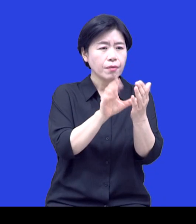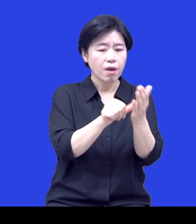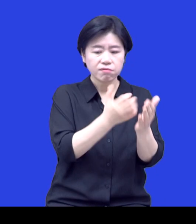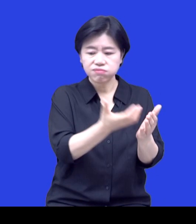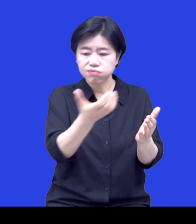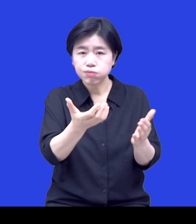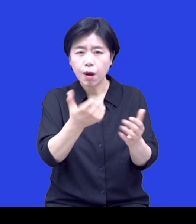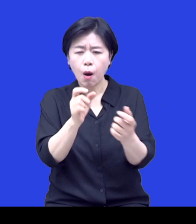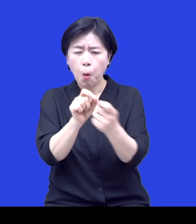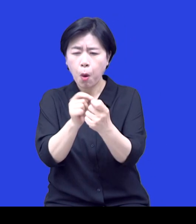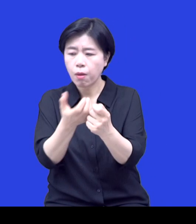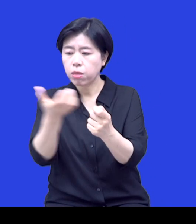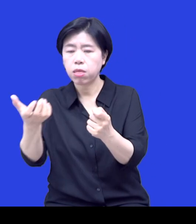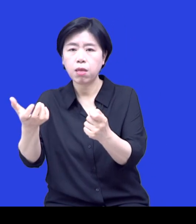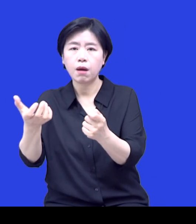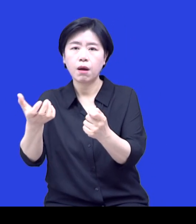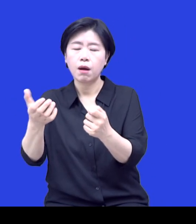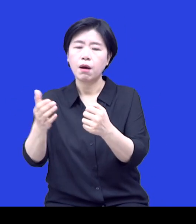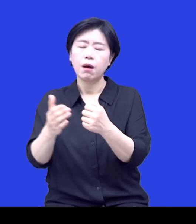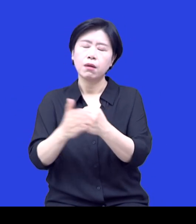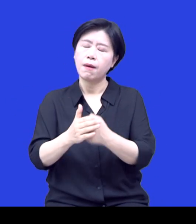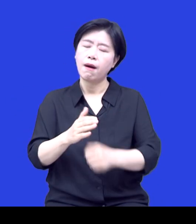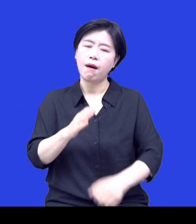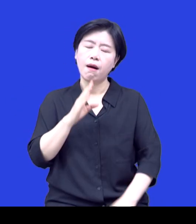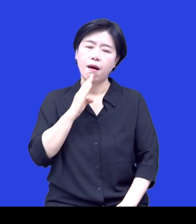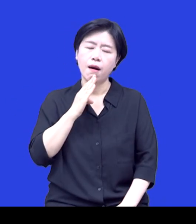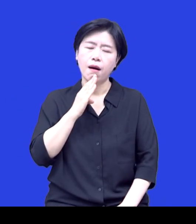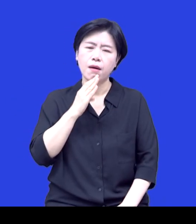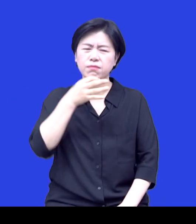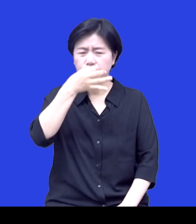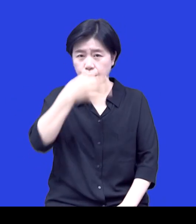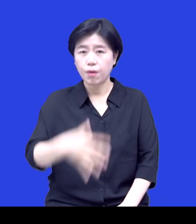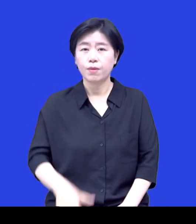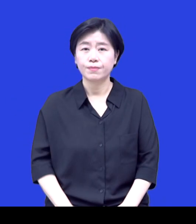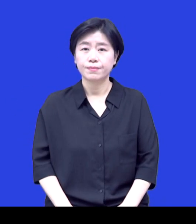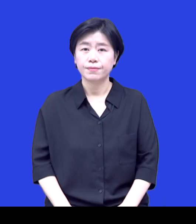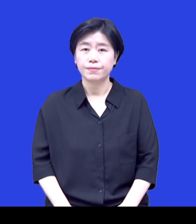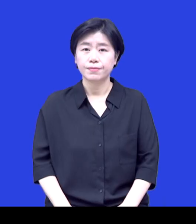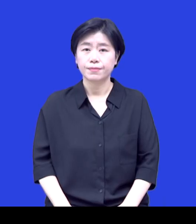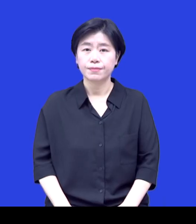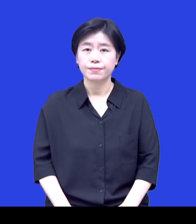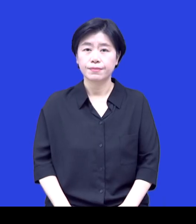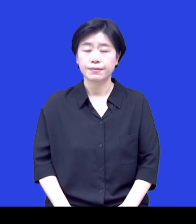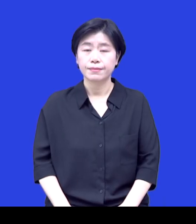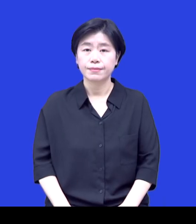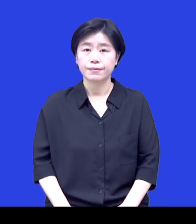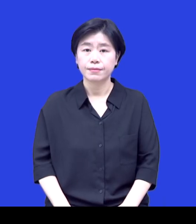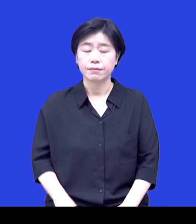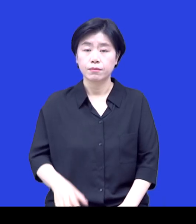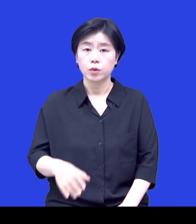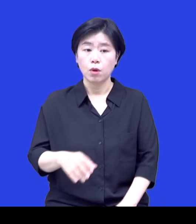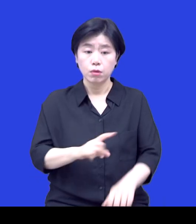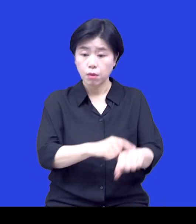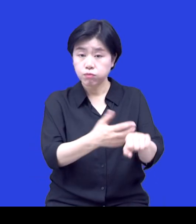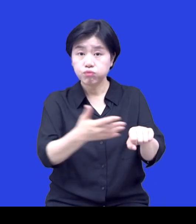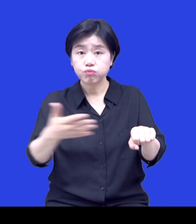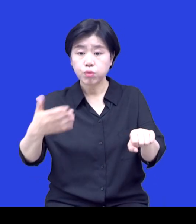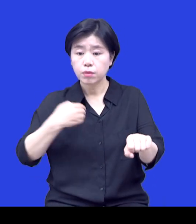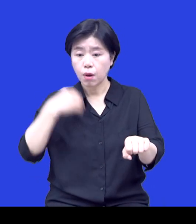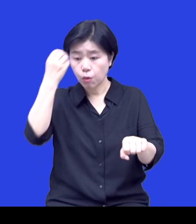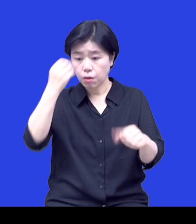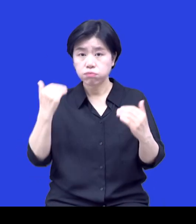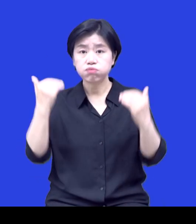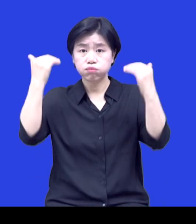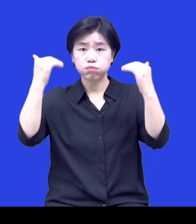또 옮기고 막 그래가지고 3번째 전학한 학교에서는 곧 벌써 10학년인데 내가